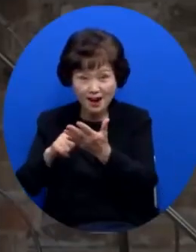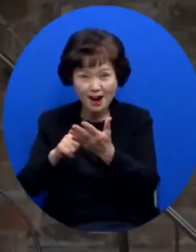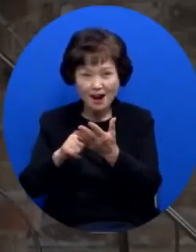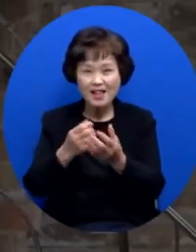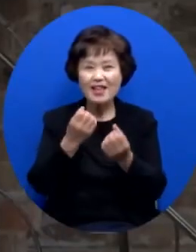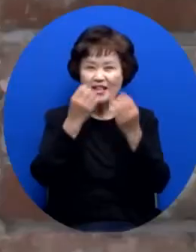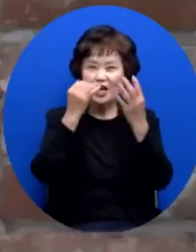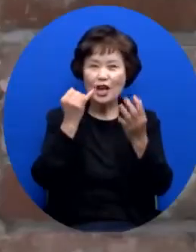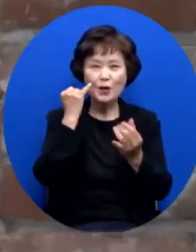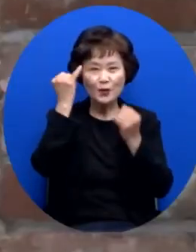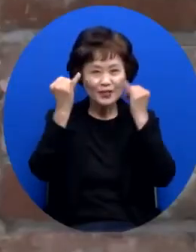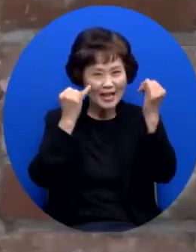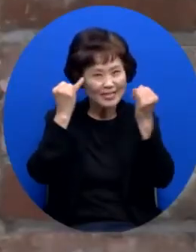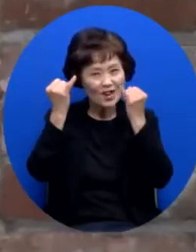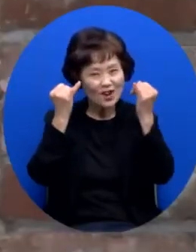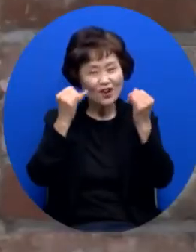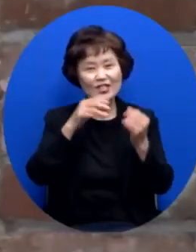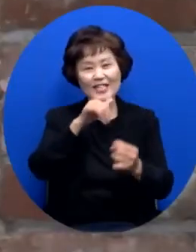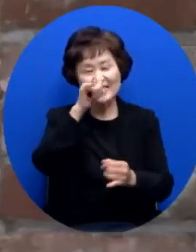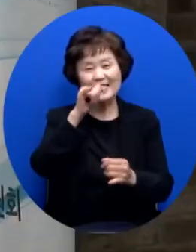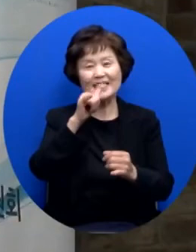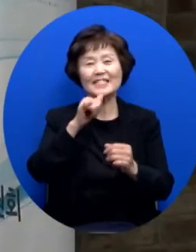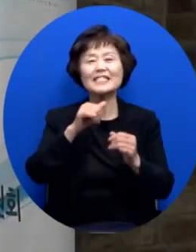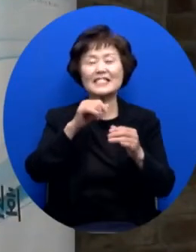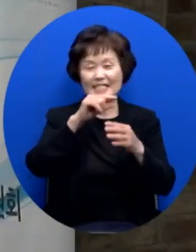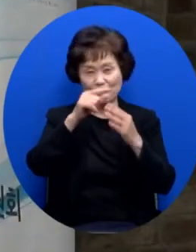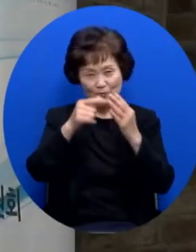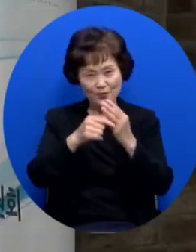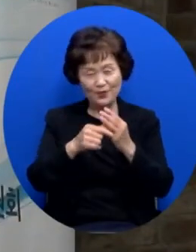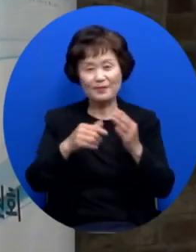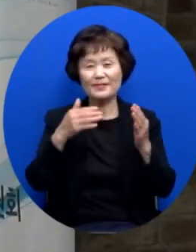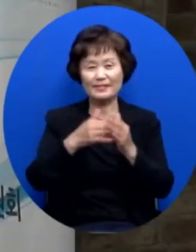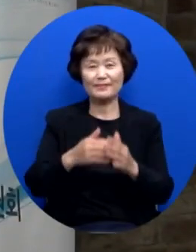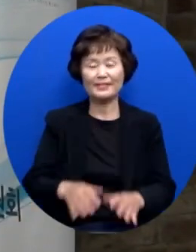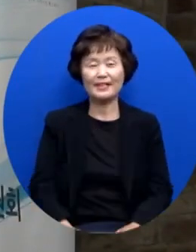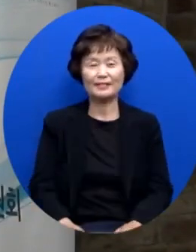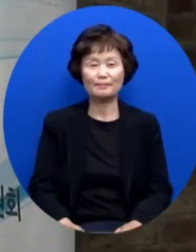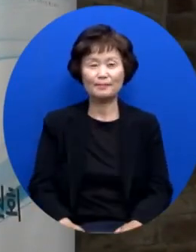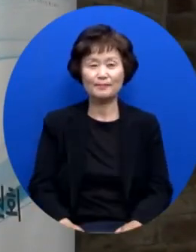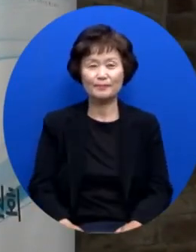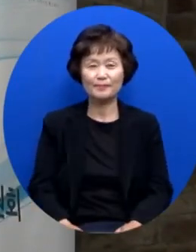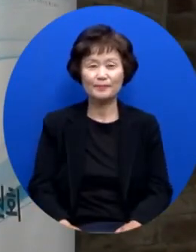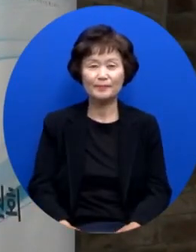아이디어와 도전을 확인하는 자리였습니다. CTS 뉴스 장현수입니다.